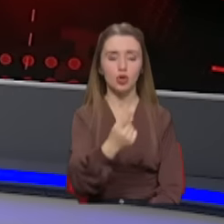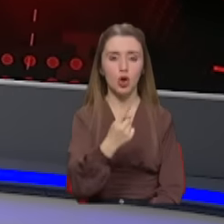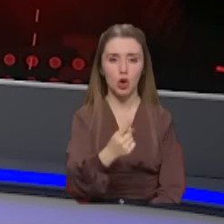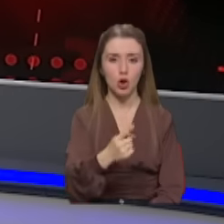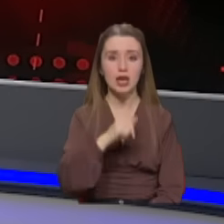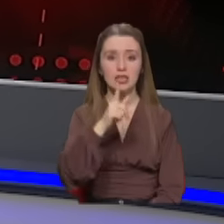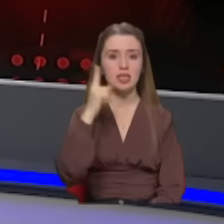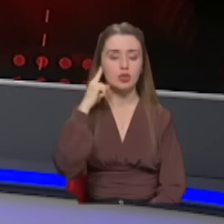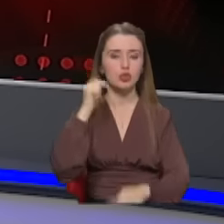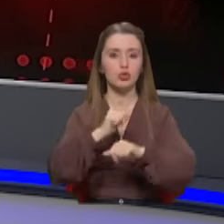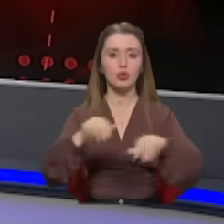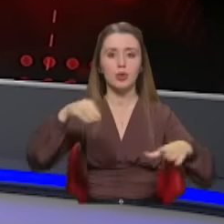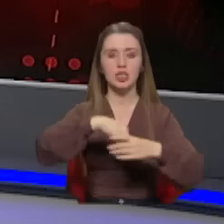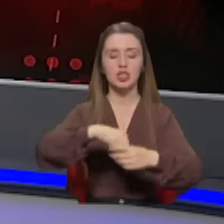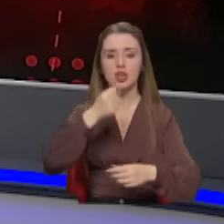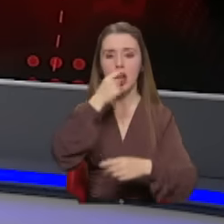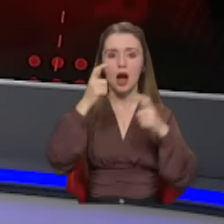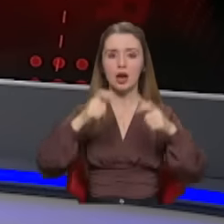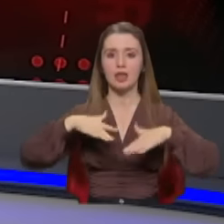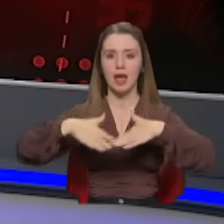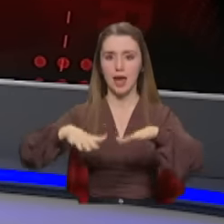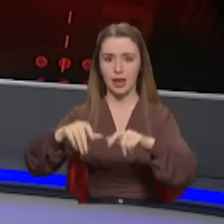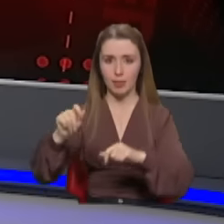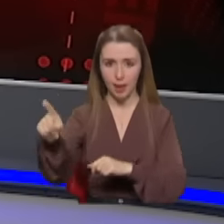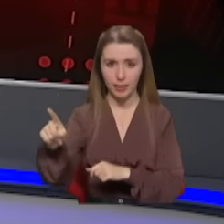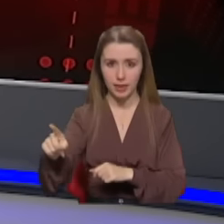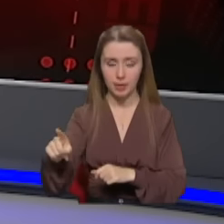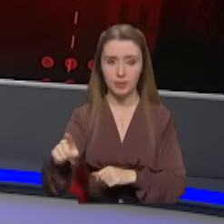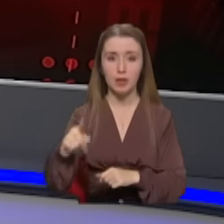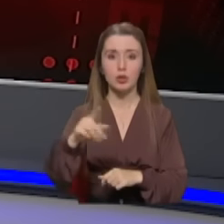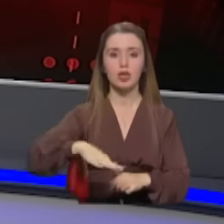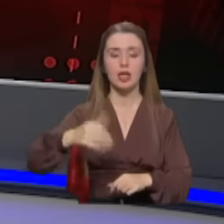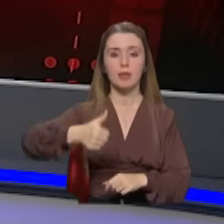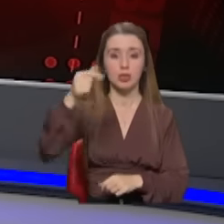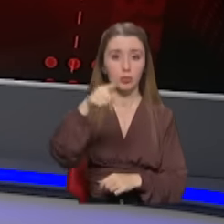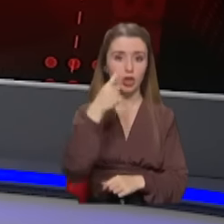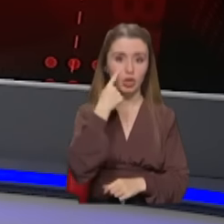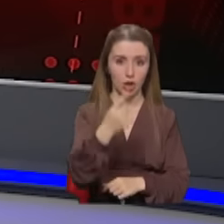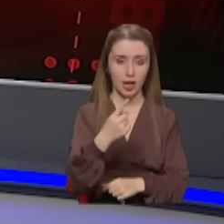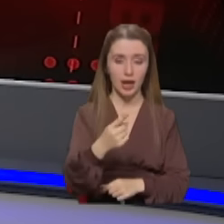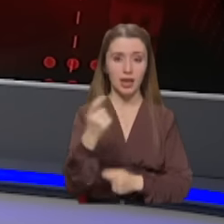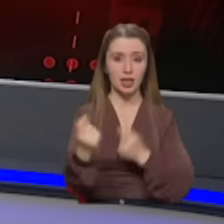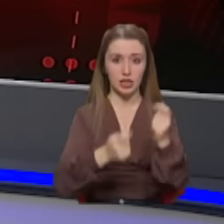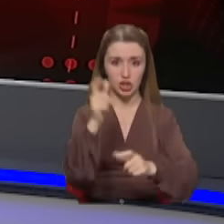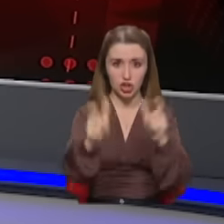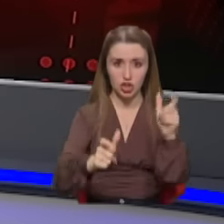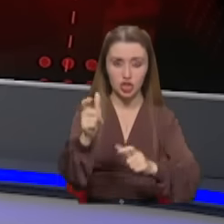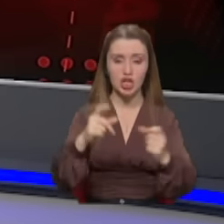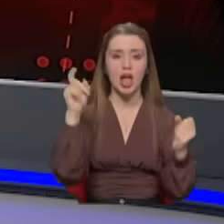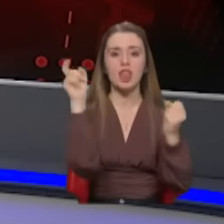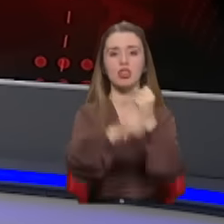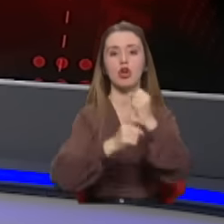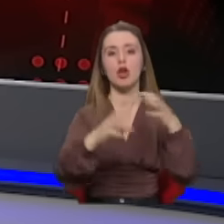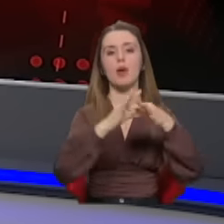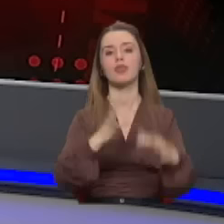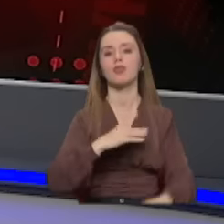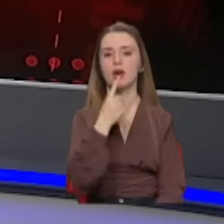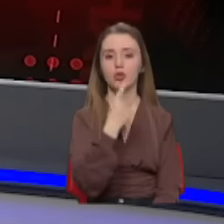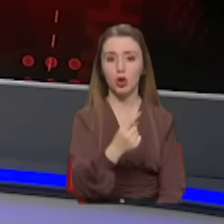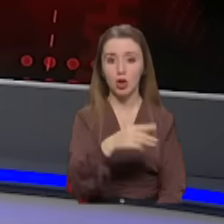seslerini duyurmak için Ankara'da eylem kararı aldı. Harbiş Genel Başkanı bunun üzerine işçileri terörle